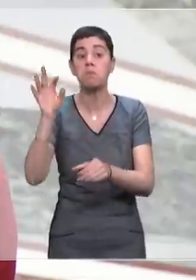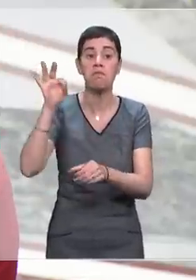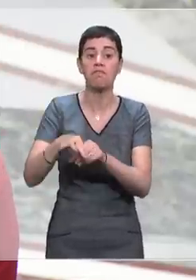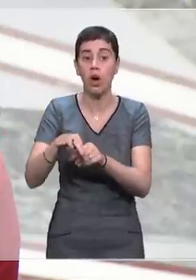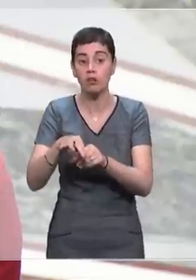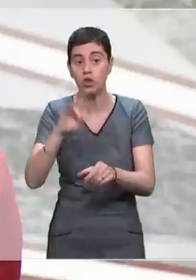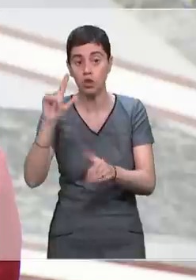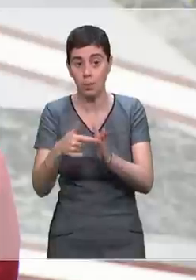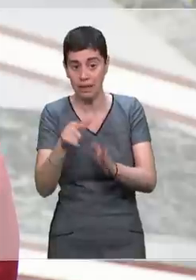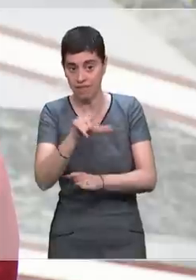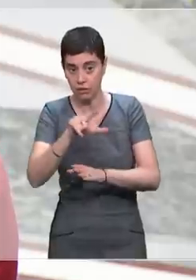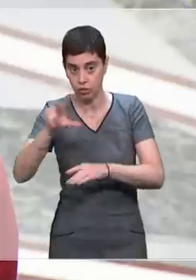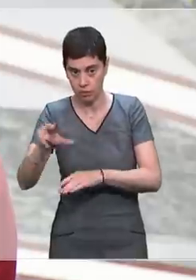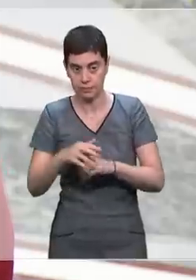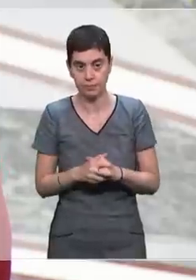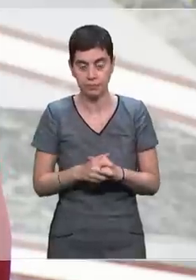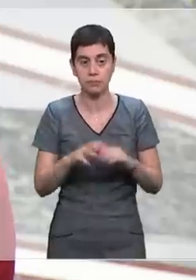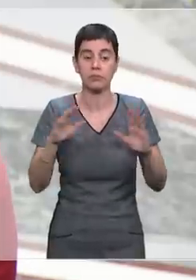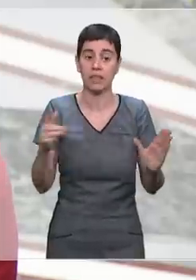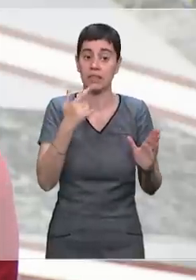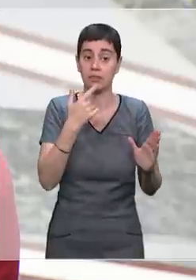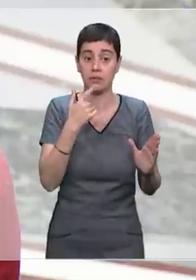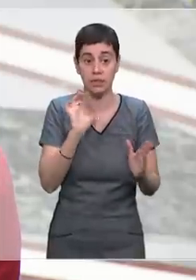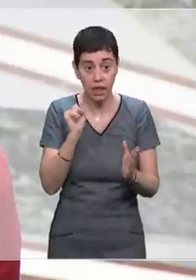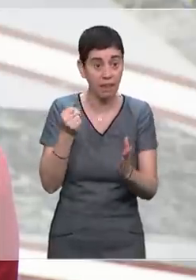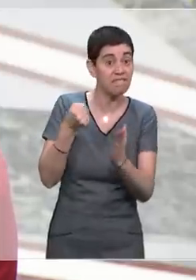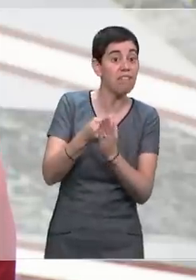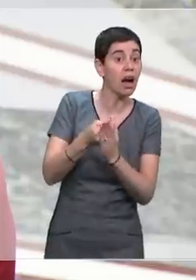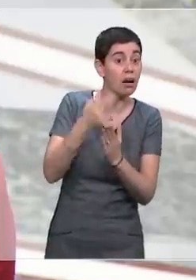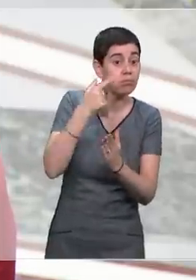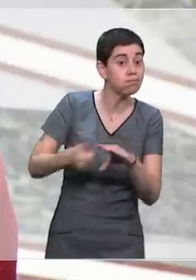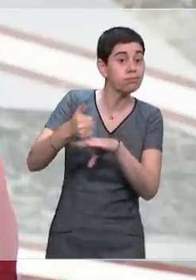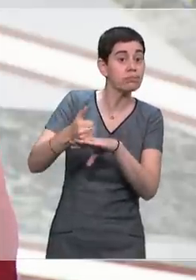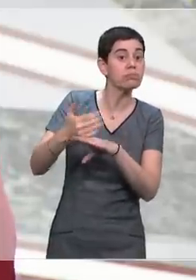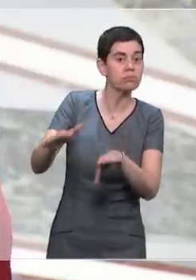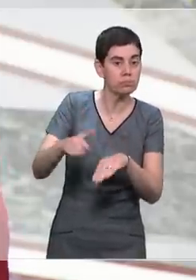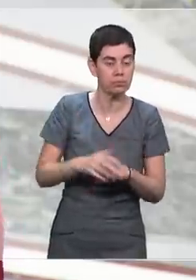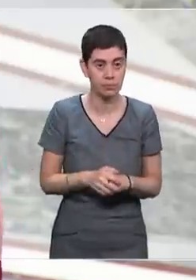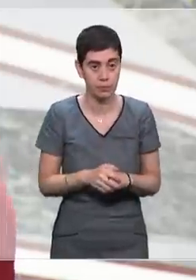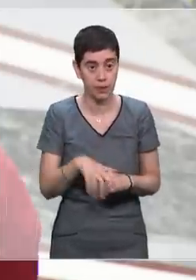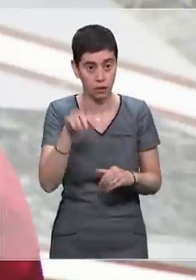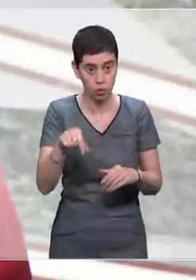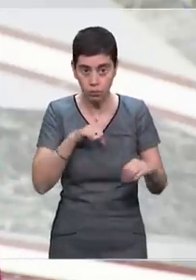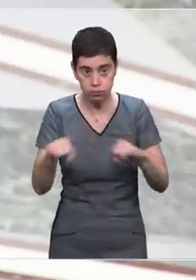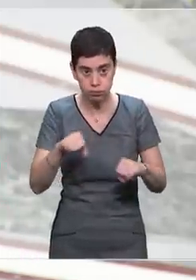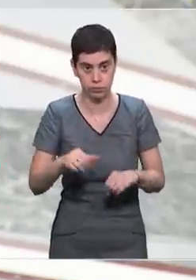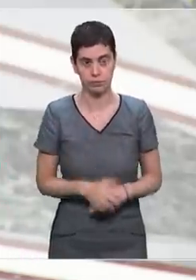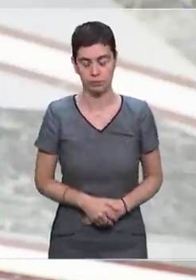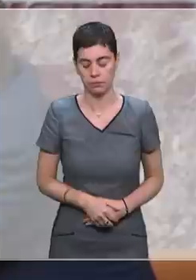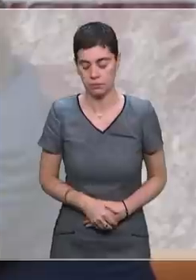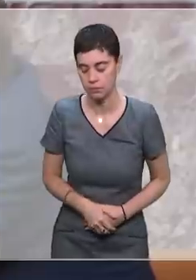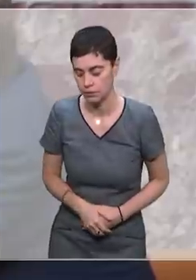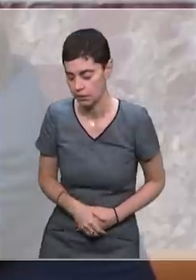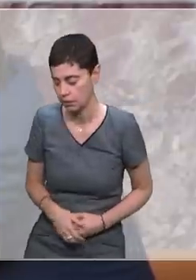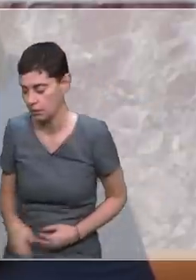en 2023, en tout cas avant la fin de la législature. Soyez certains que nous sommes déterminés et mobilisés. Je